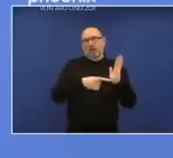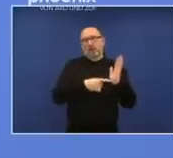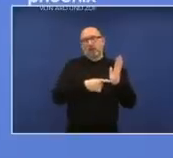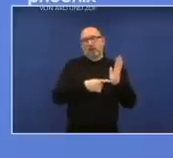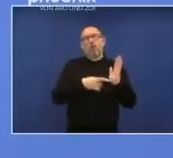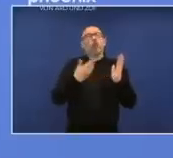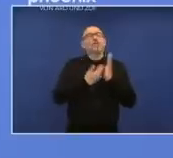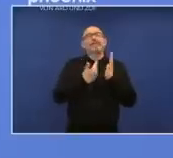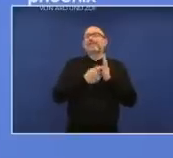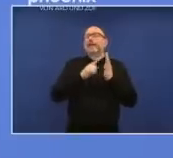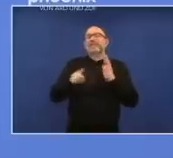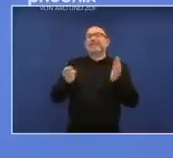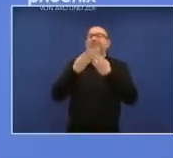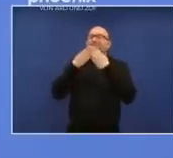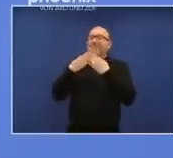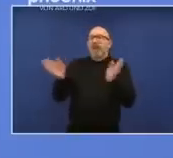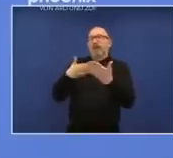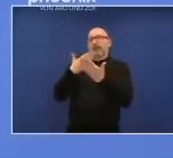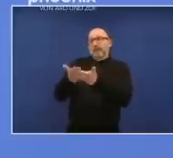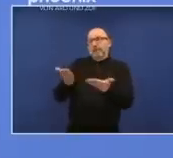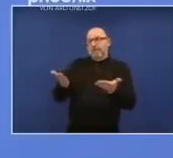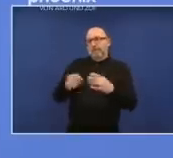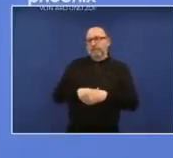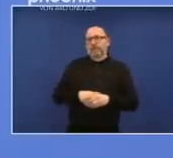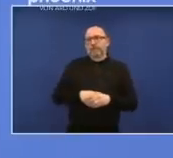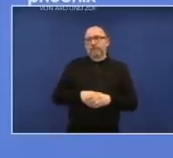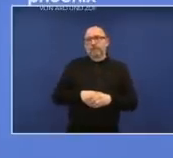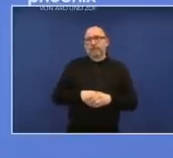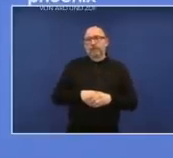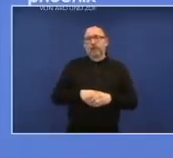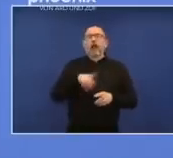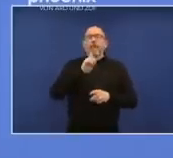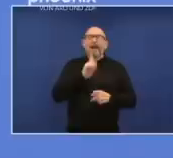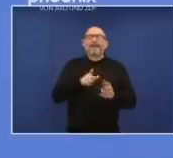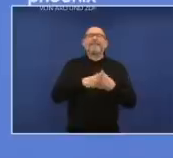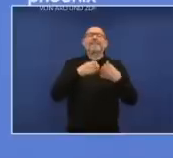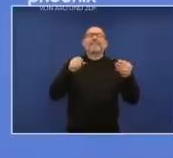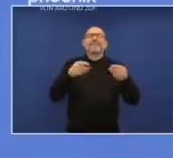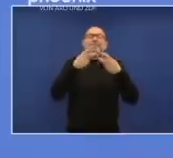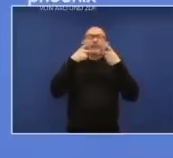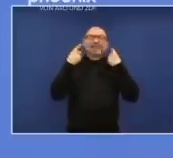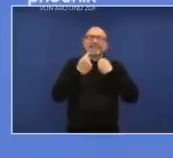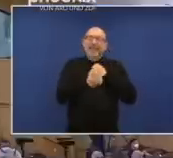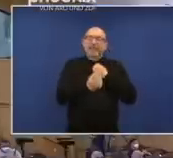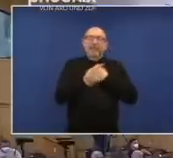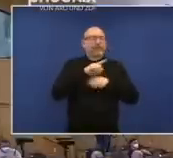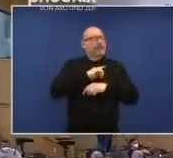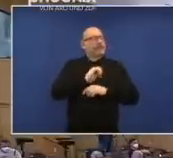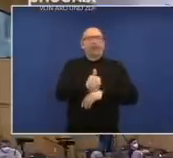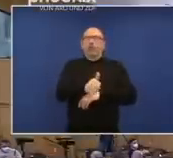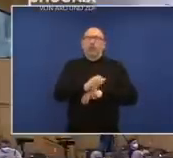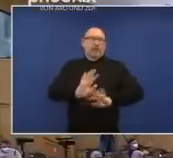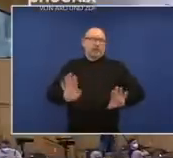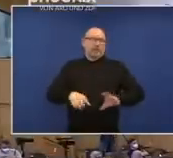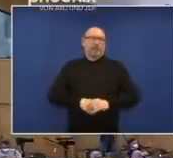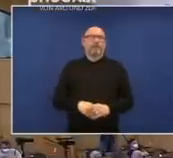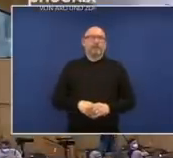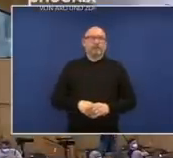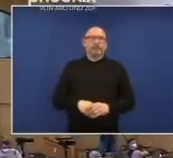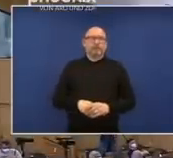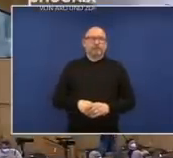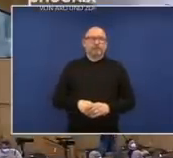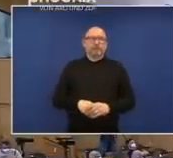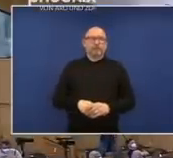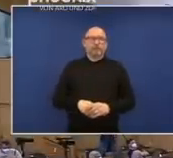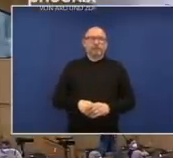nicht freigegeben. Wir haben jetzt aber nicht die Qualität der Masken zu beurteilen. Das ist im Grunde genau das, was ich